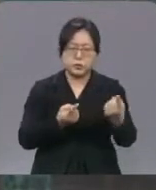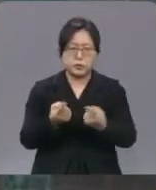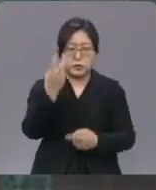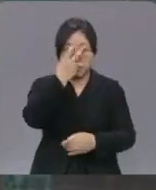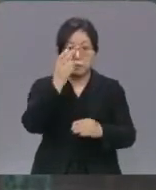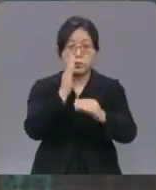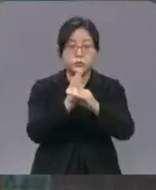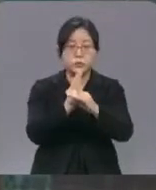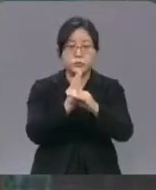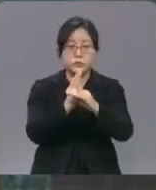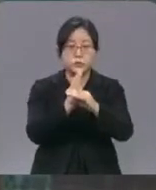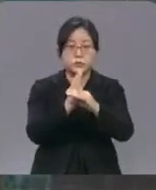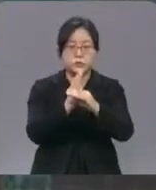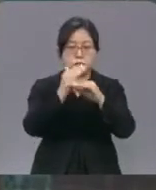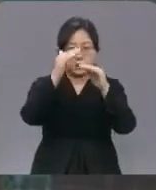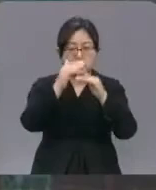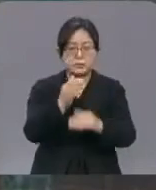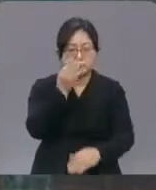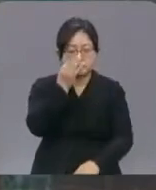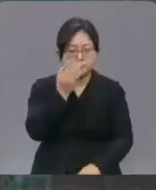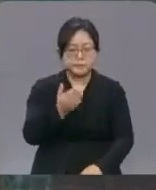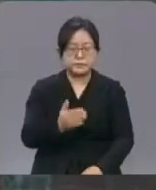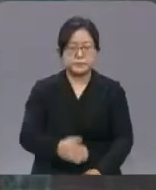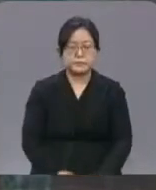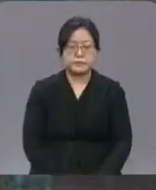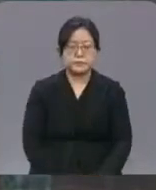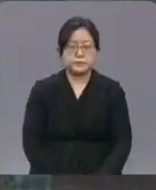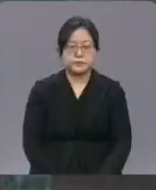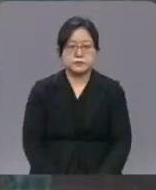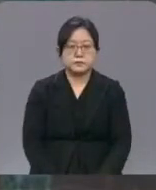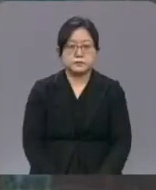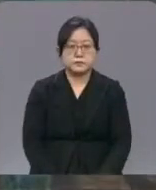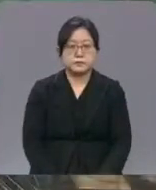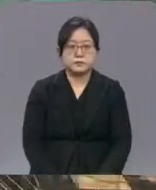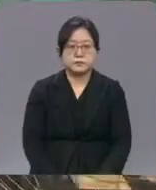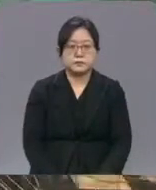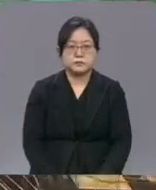검토하고 있습니다. 유승용 기자의 보도입니다.